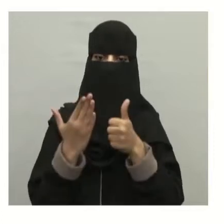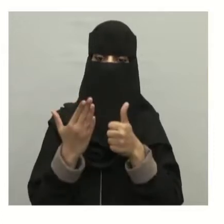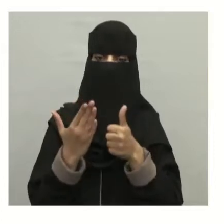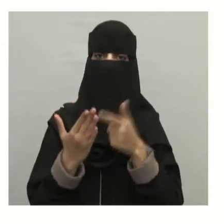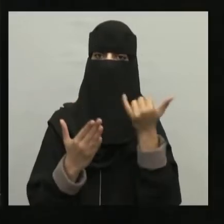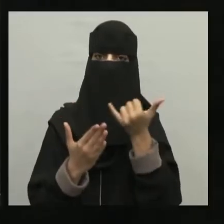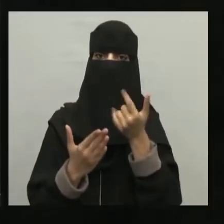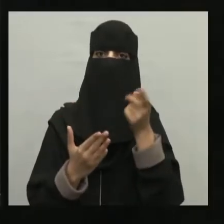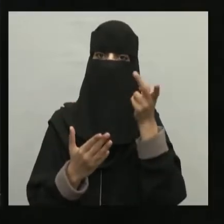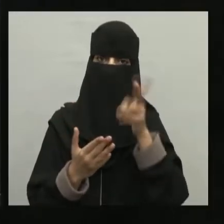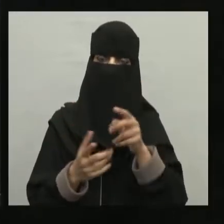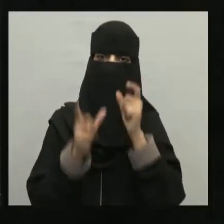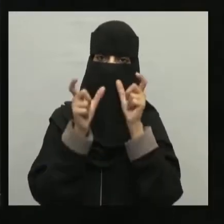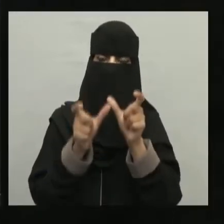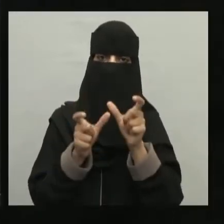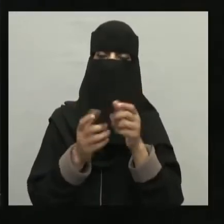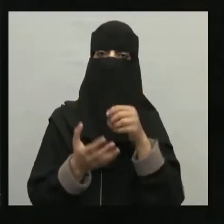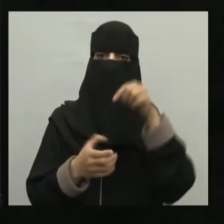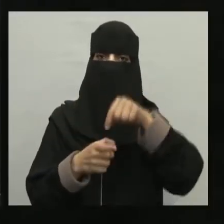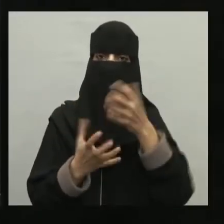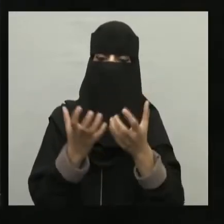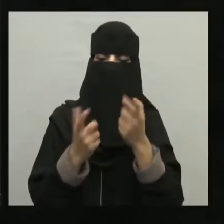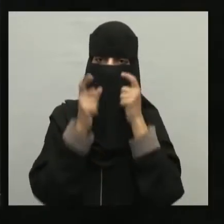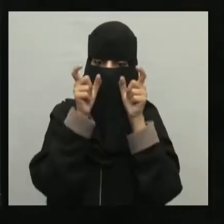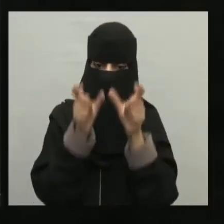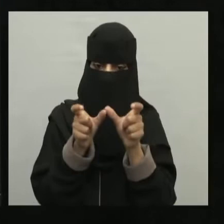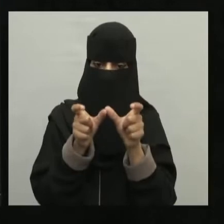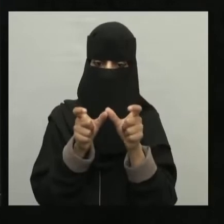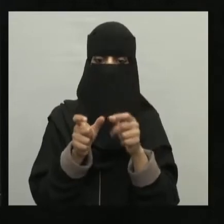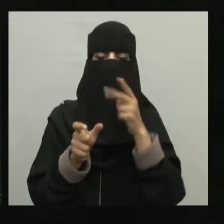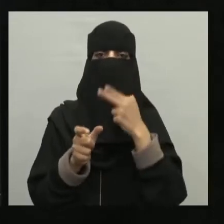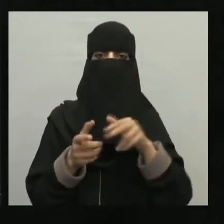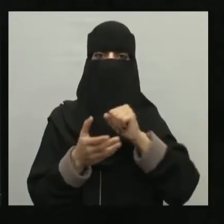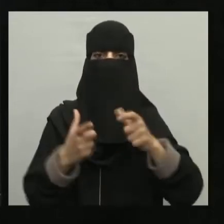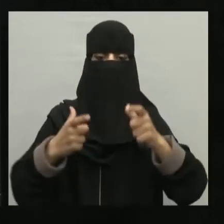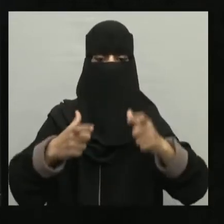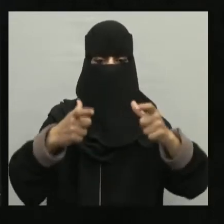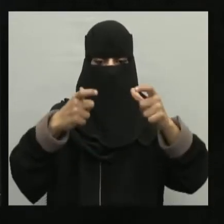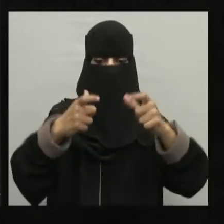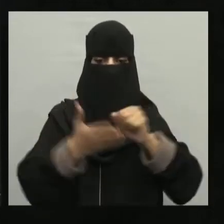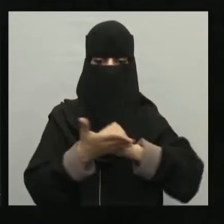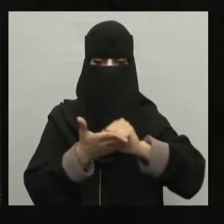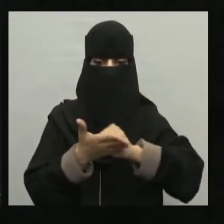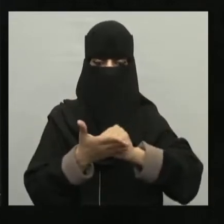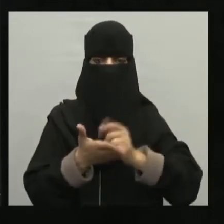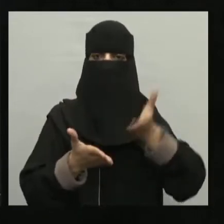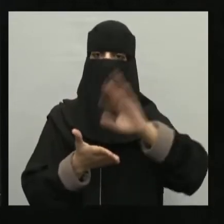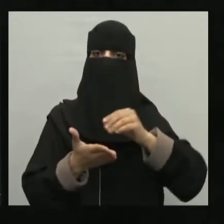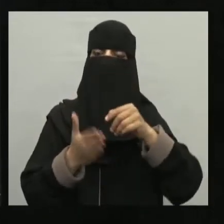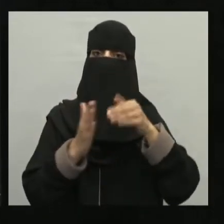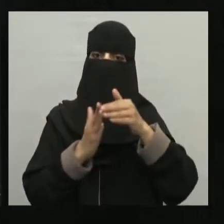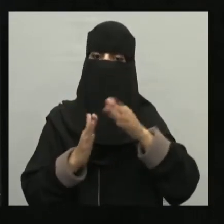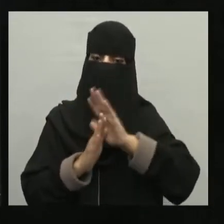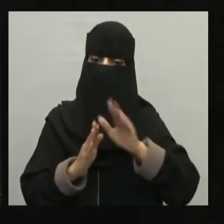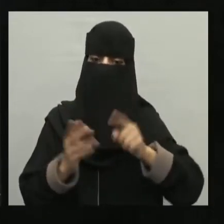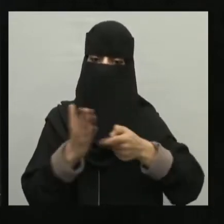من النقاط المهمة في الوقاية للمطبخ كذلك، أحرص على تنظيف الأواني وغسلها بعد